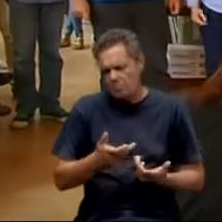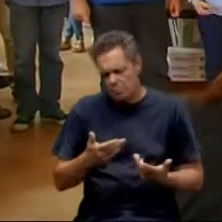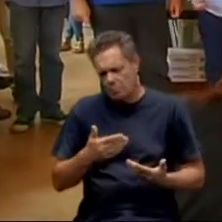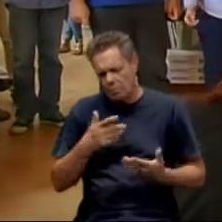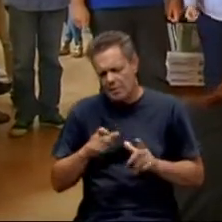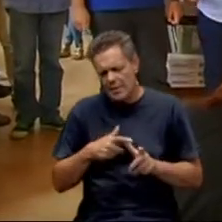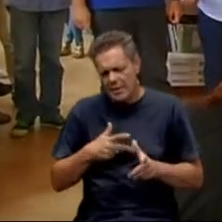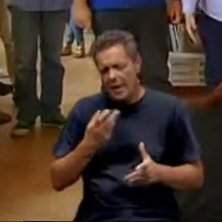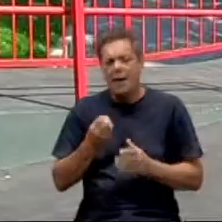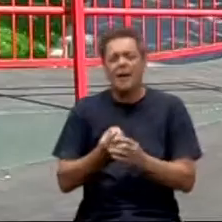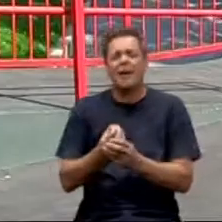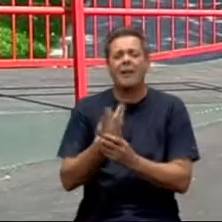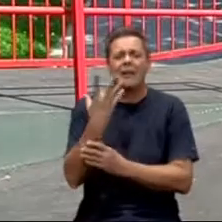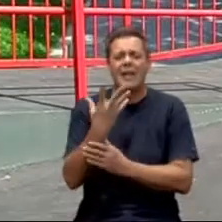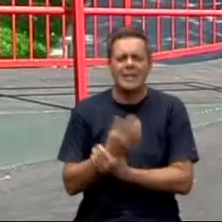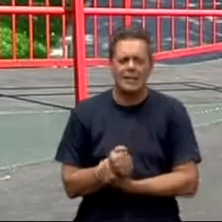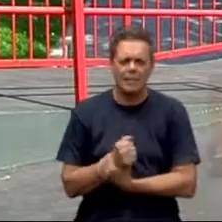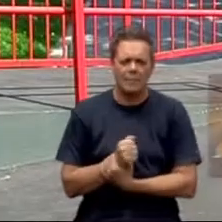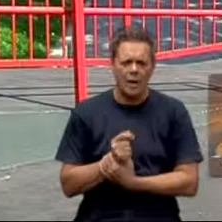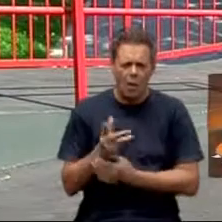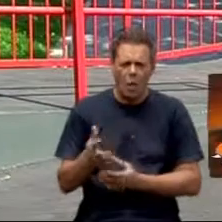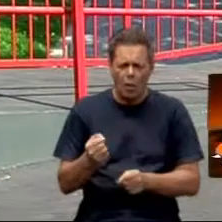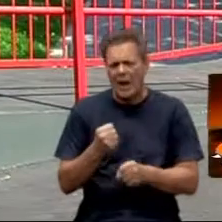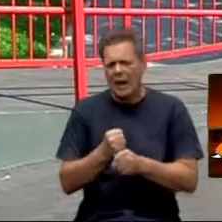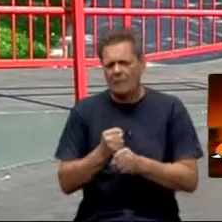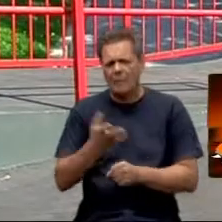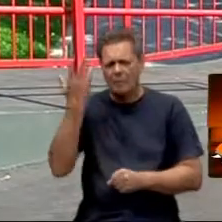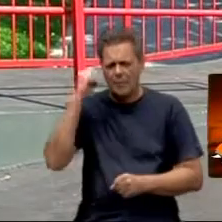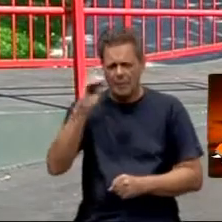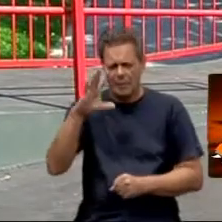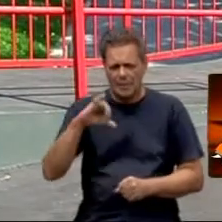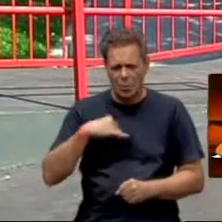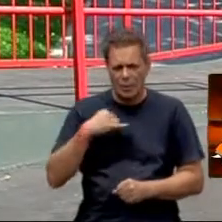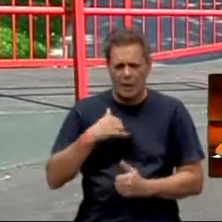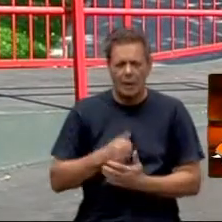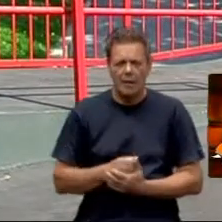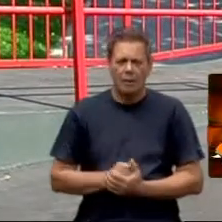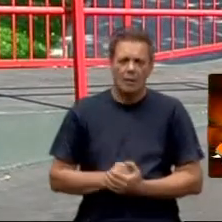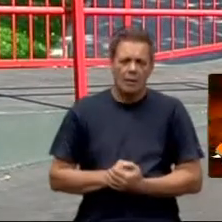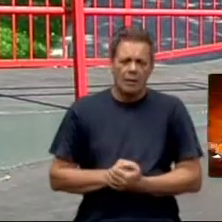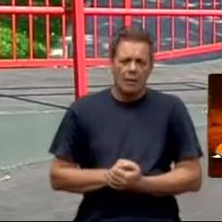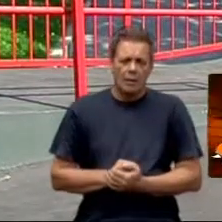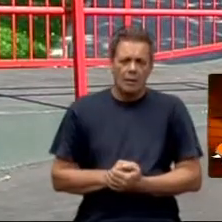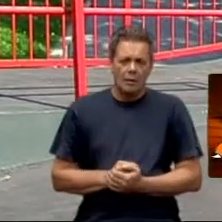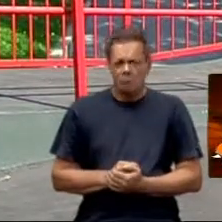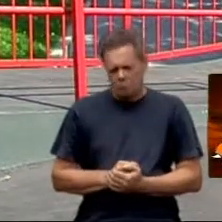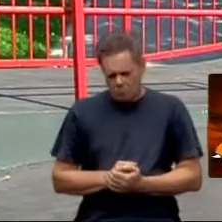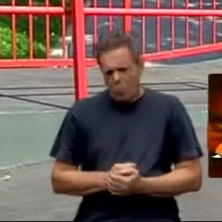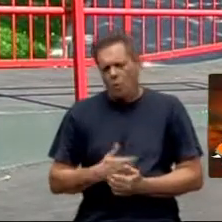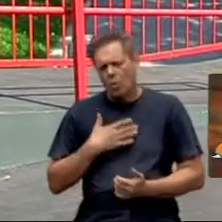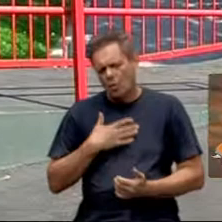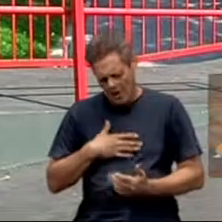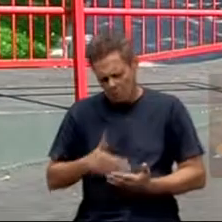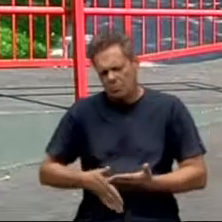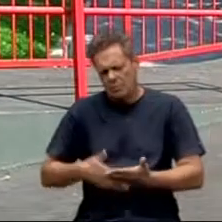bolestima Kresnica. Kresnica je osnovana prije gotovo 15 godina. Znači, Kresnica se bavi pomoći